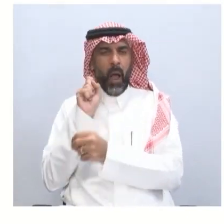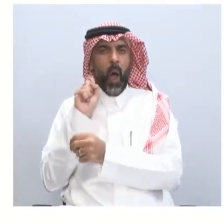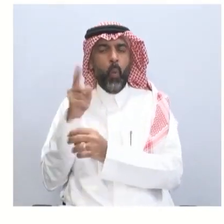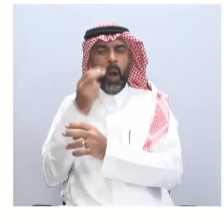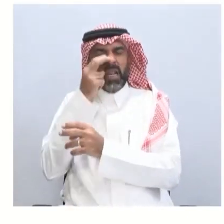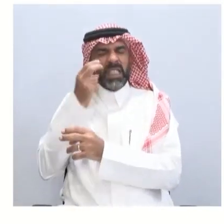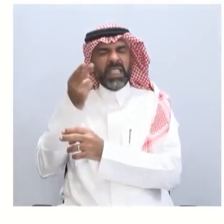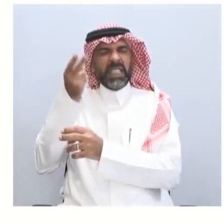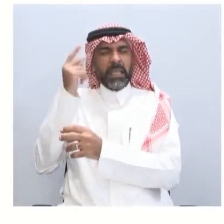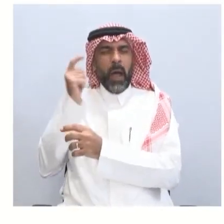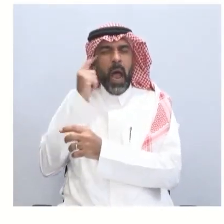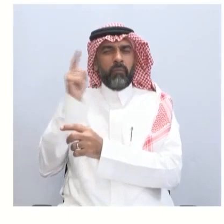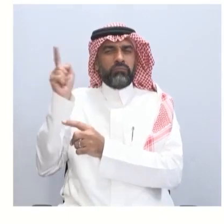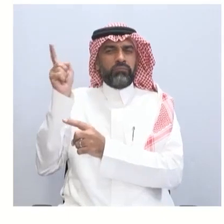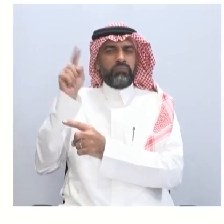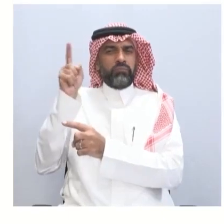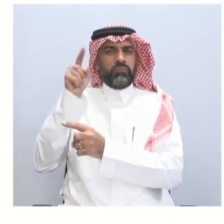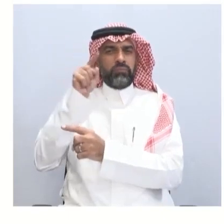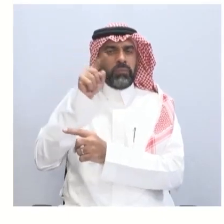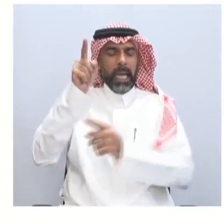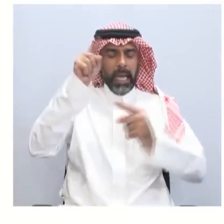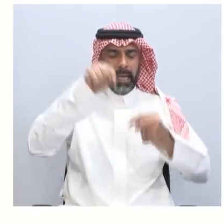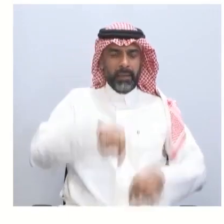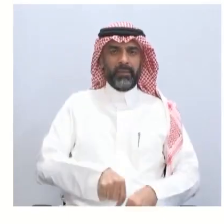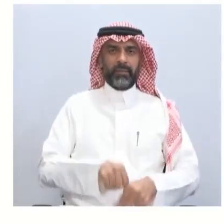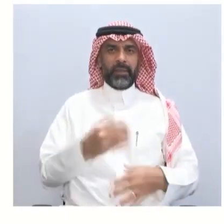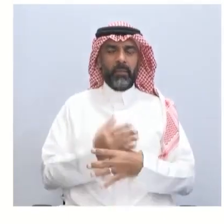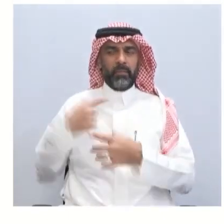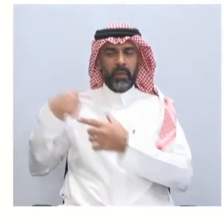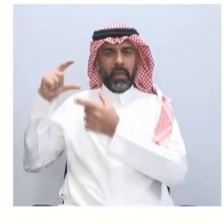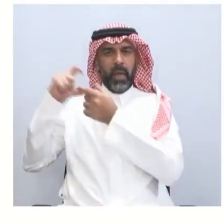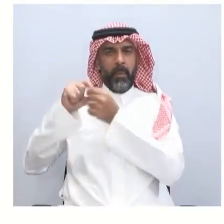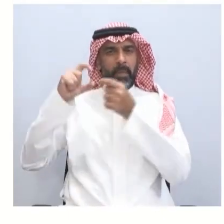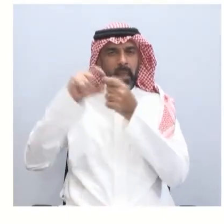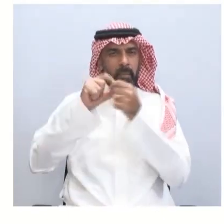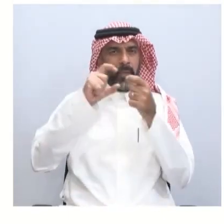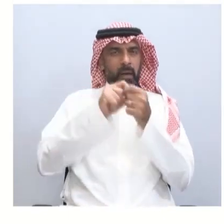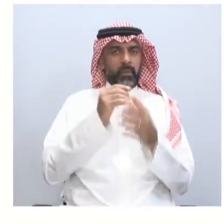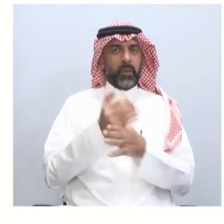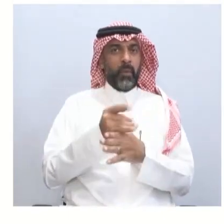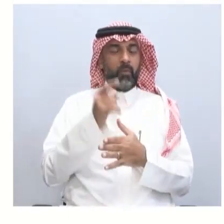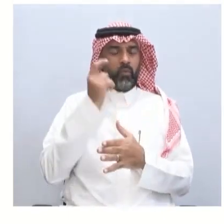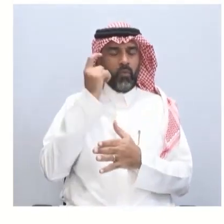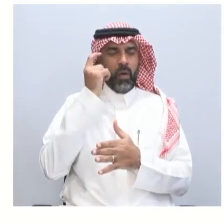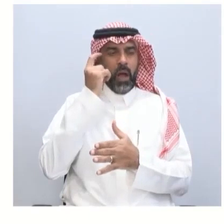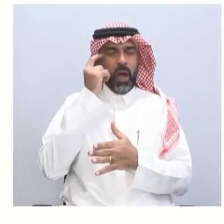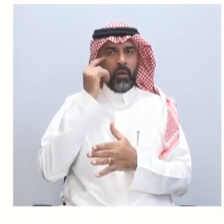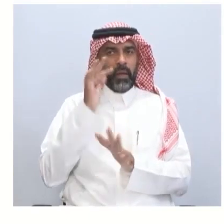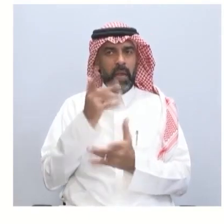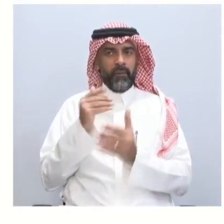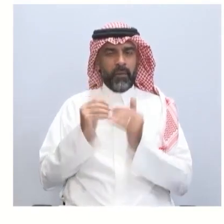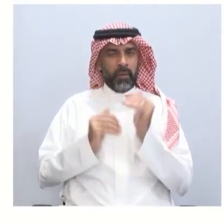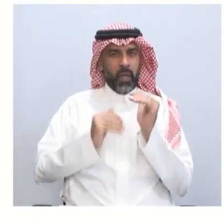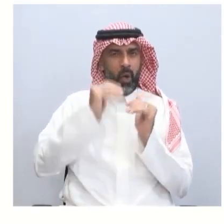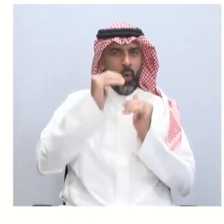ونركز بهذه الاحداث لكي نعي ونعرف هذا التطور